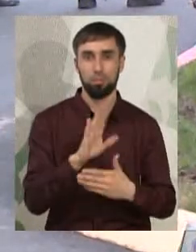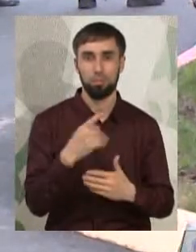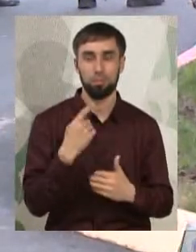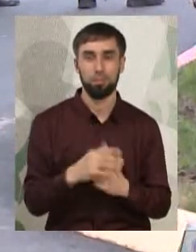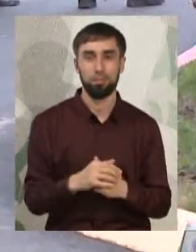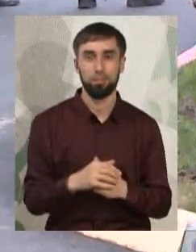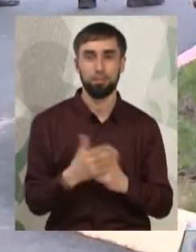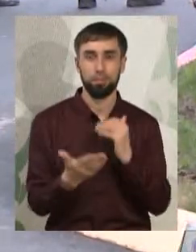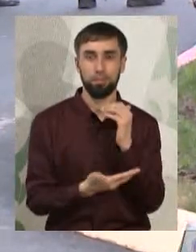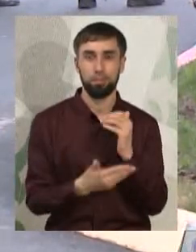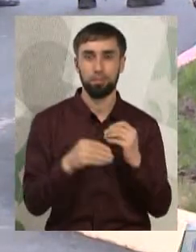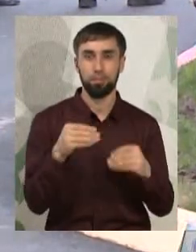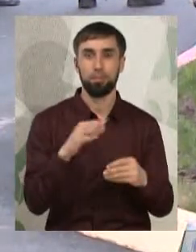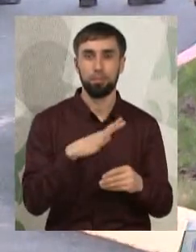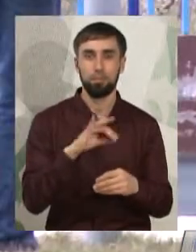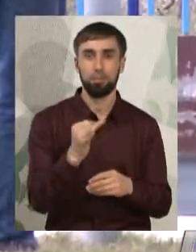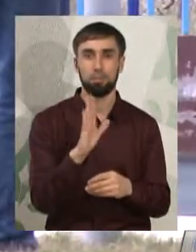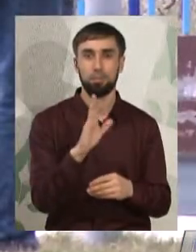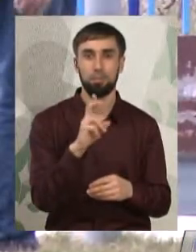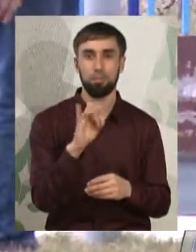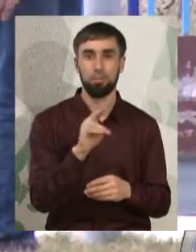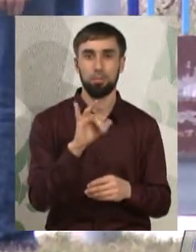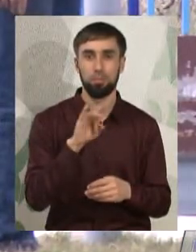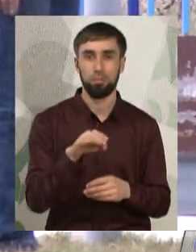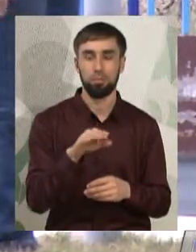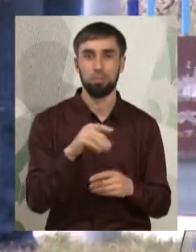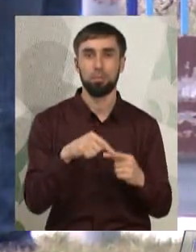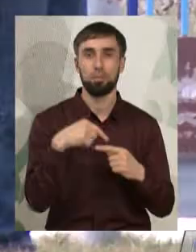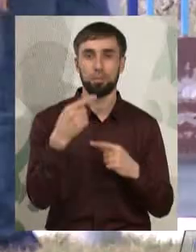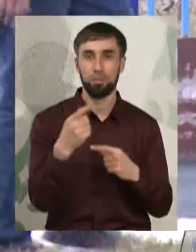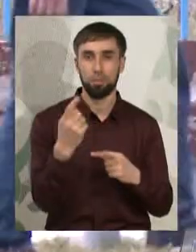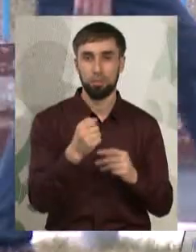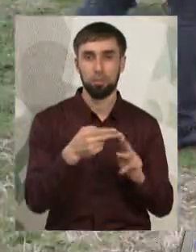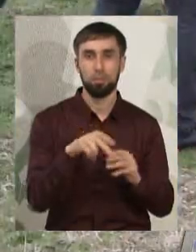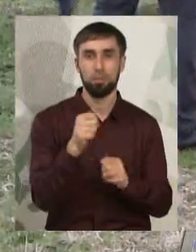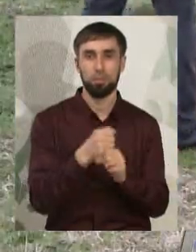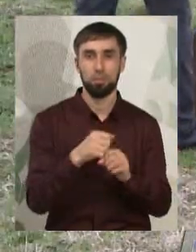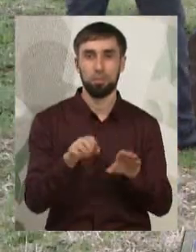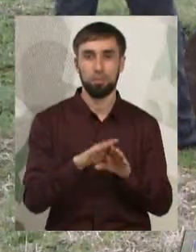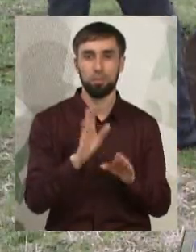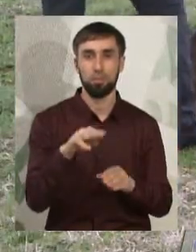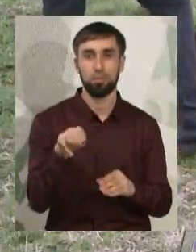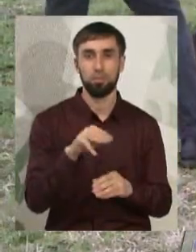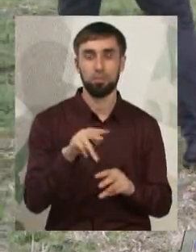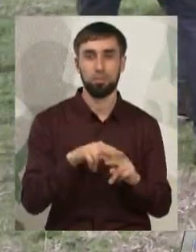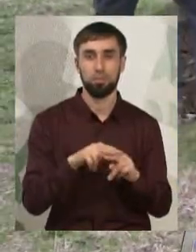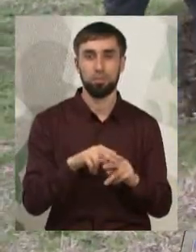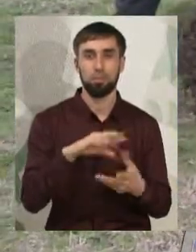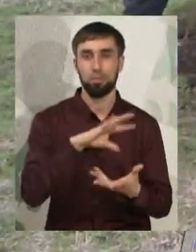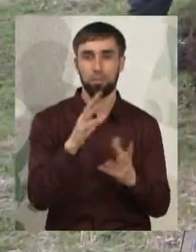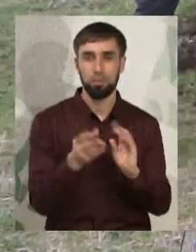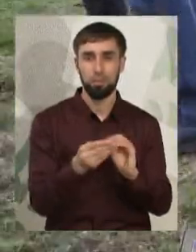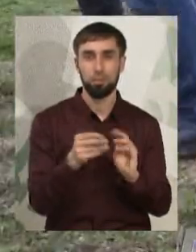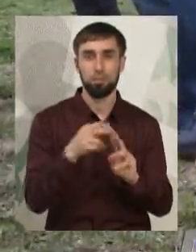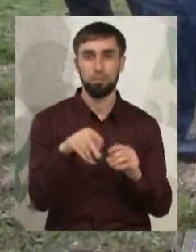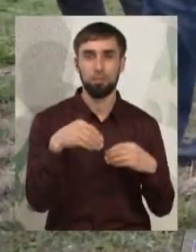деревья посадили в Бердюрте, а на следующей неделе у организаторов запланирован второй такой же массовый день труда уже в Троицком. Всего в рамках акции планируется